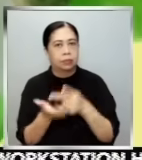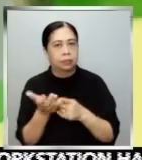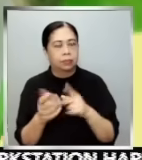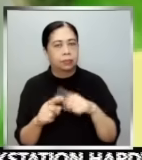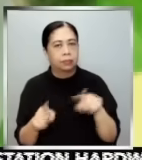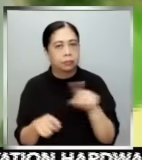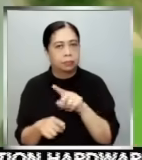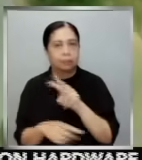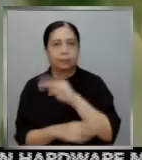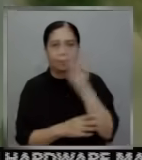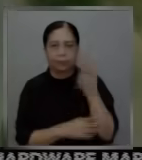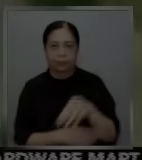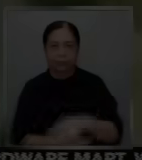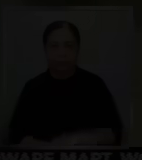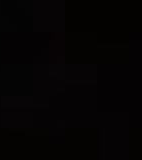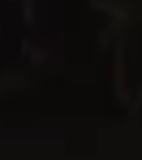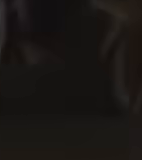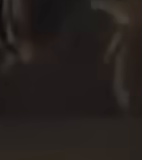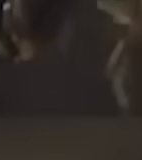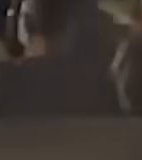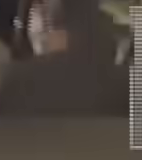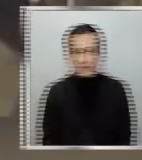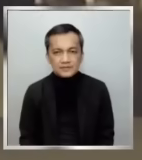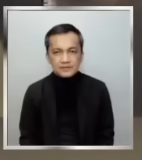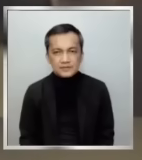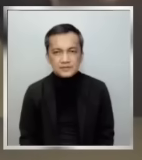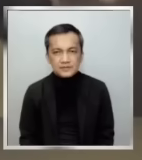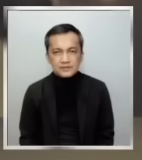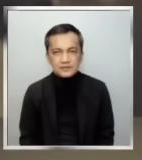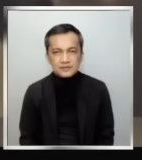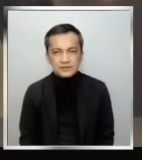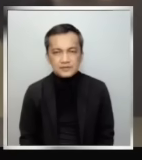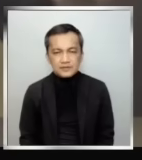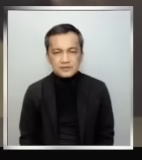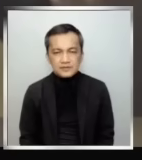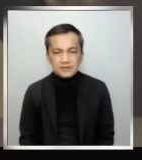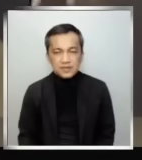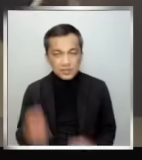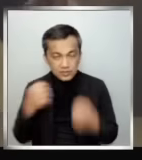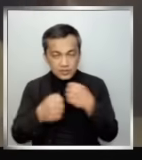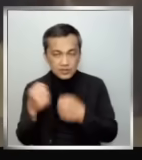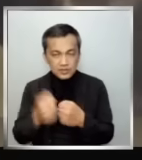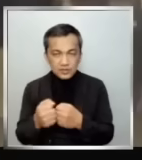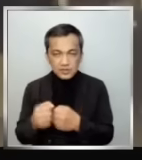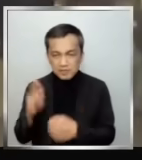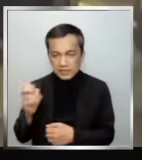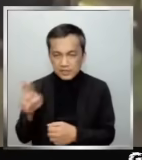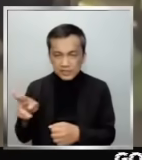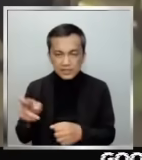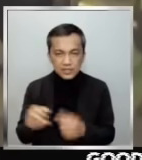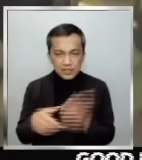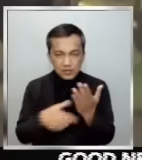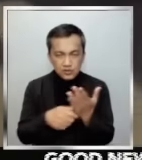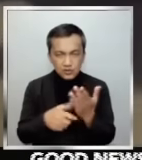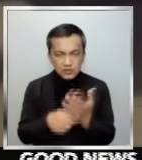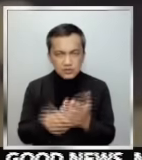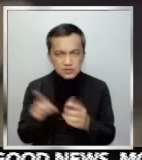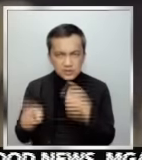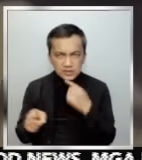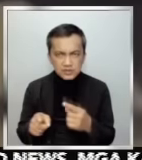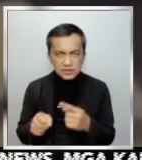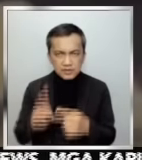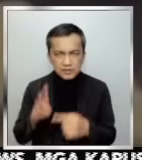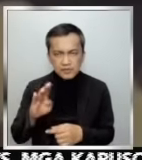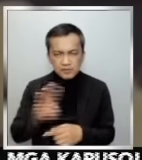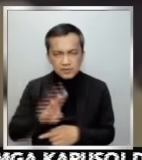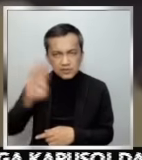Metro Manila Nagsuntukan ng isang barker at isang konduktor sa ng modern jeep Sa labas ng isang